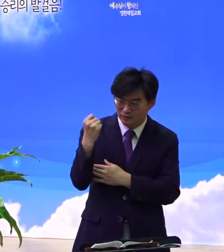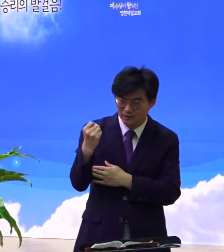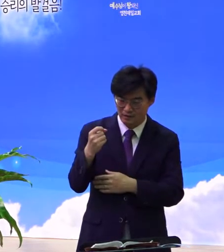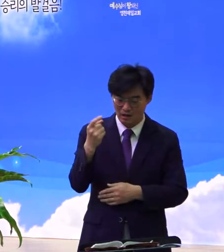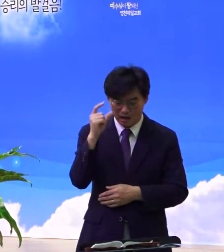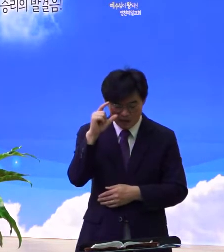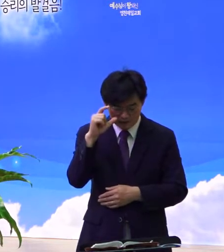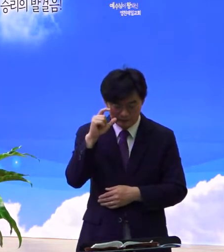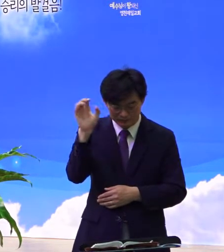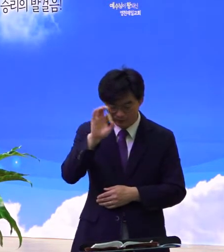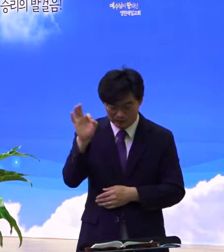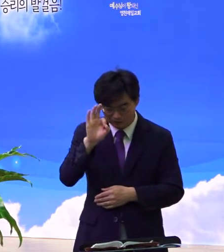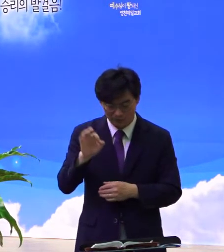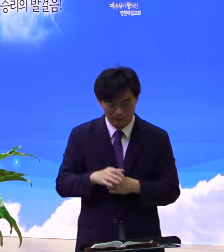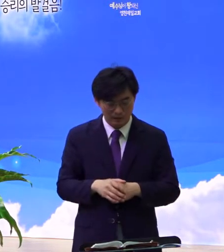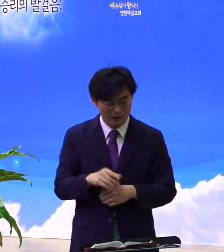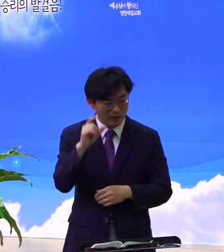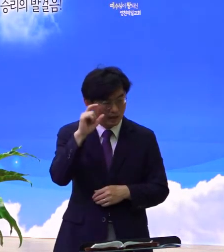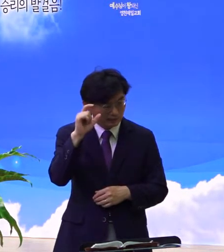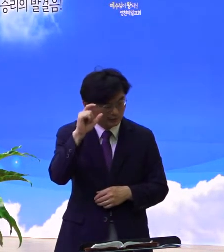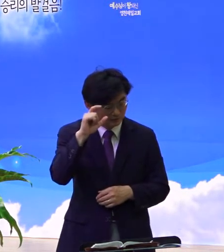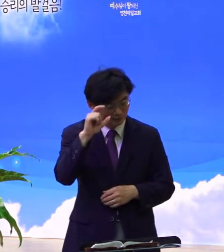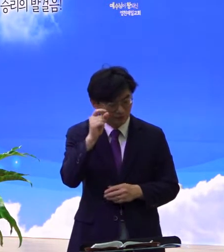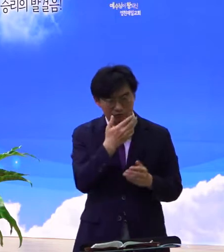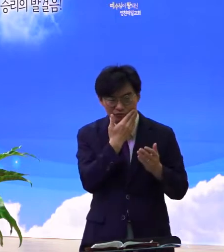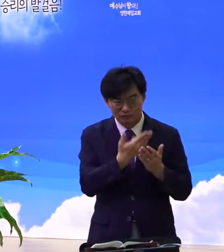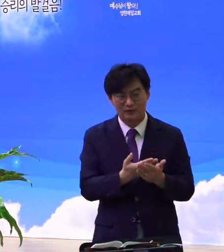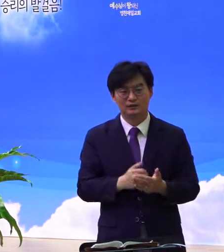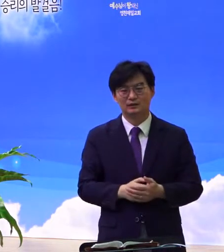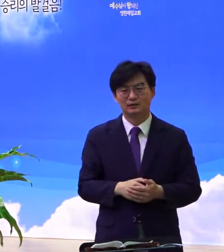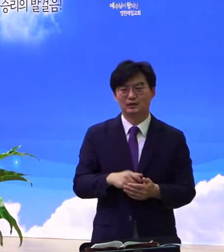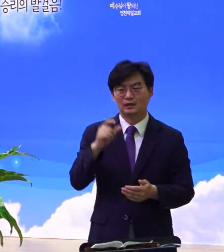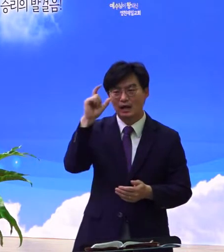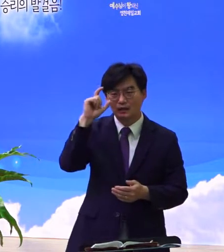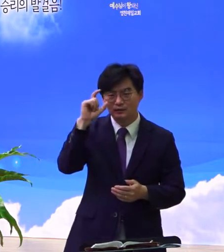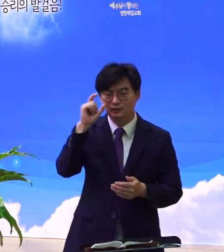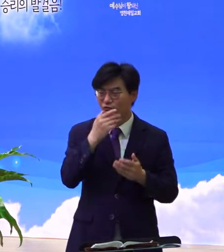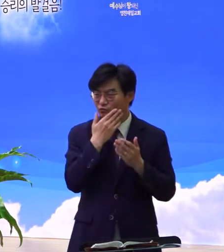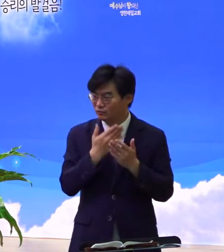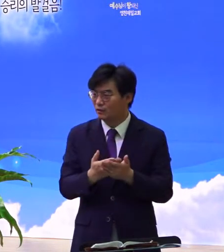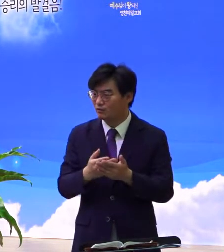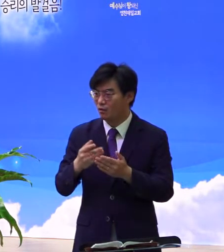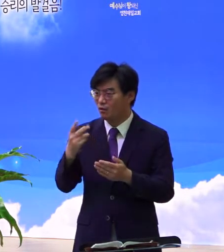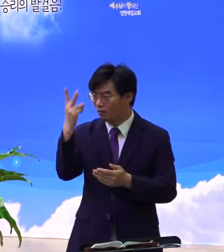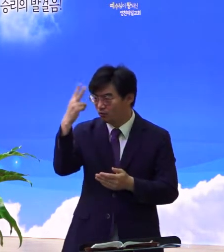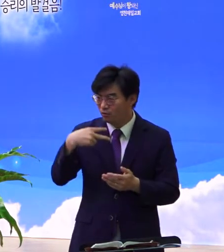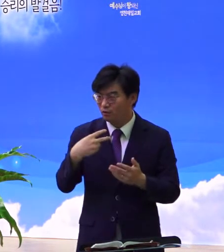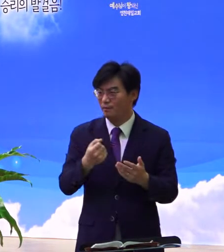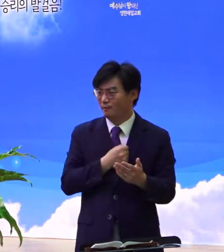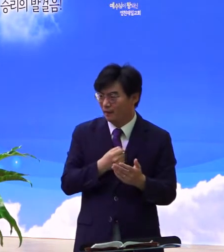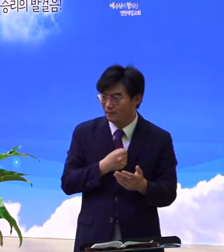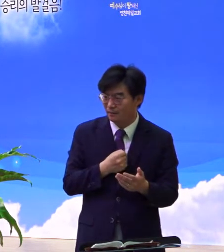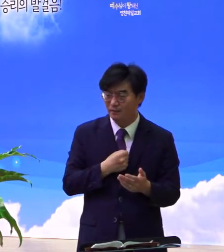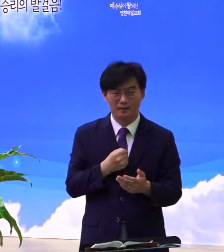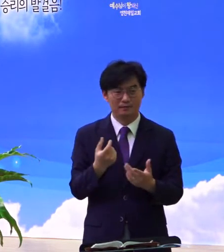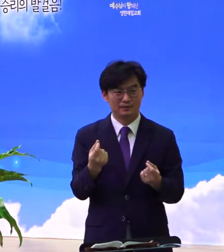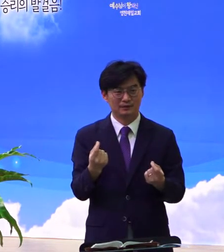찾게 됩니다. 안경을 쓰고 일어나고 그리고 이제 준비하고 또 새벽에 나오고 그렇게 합니다.